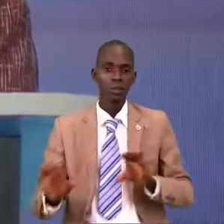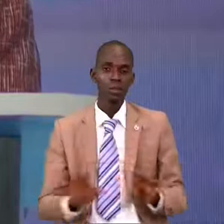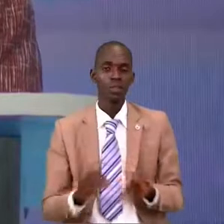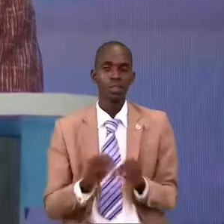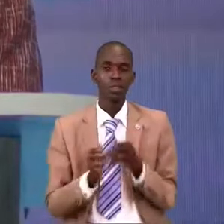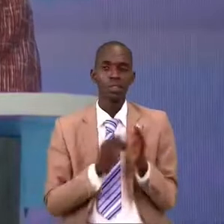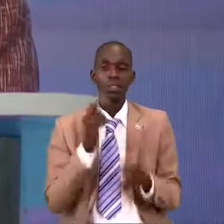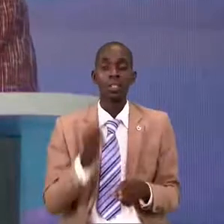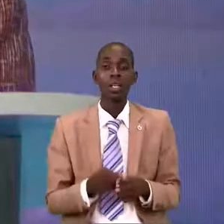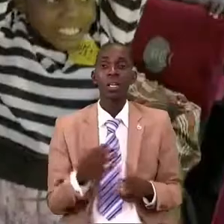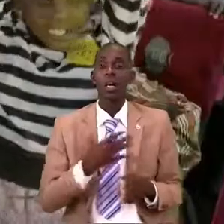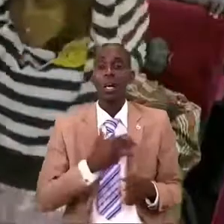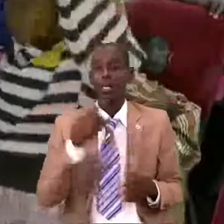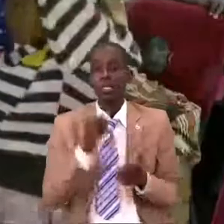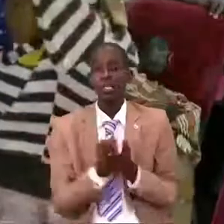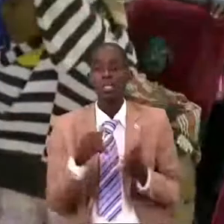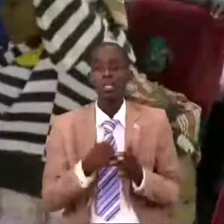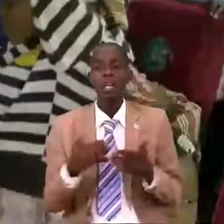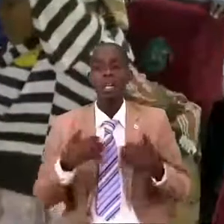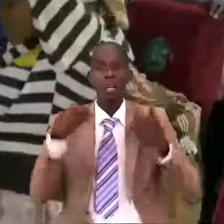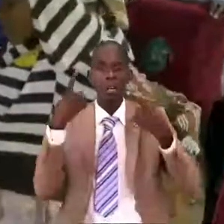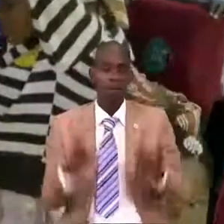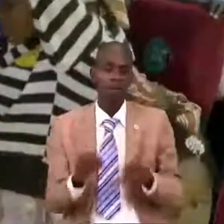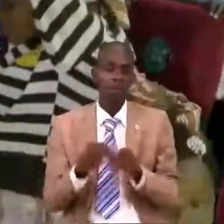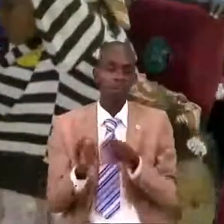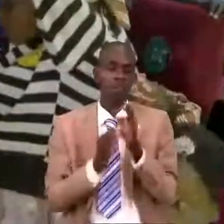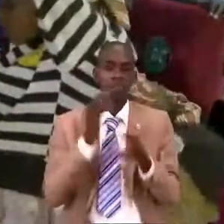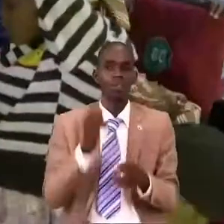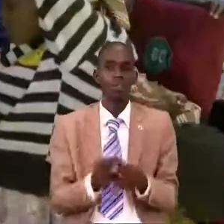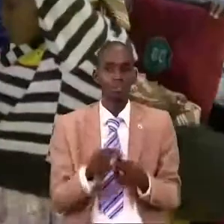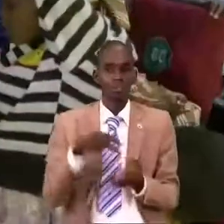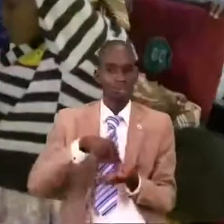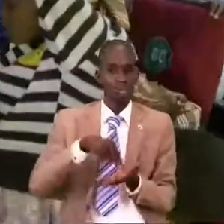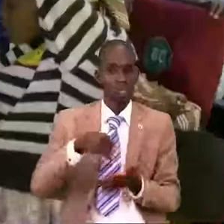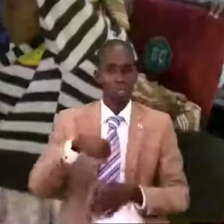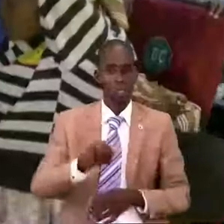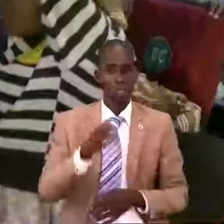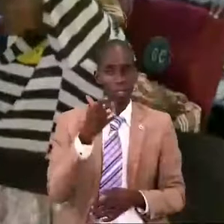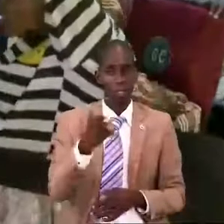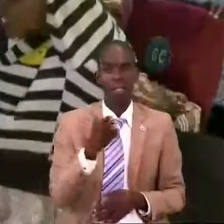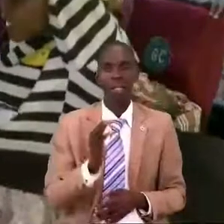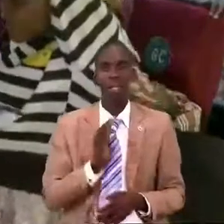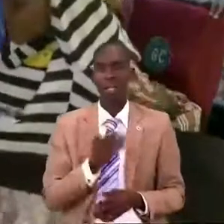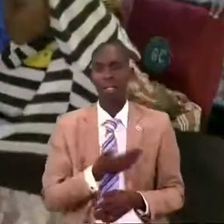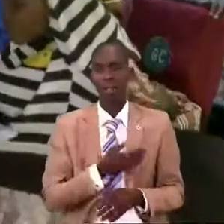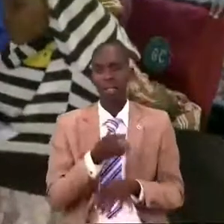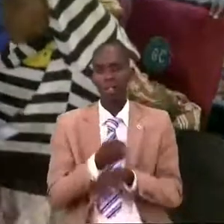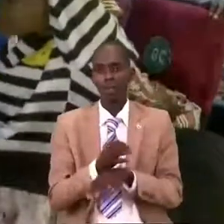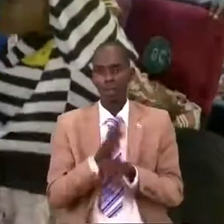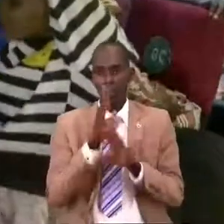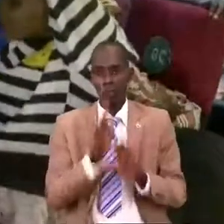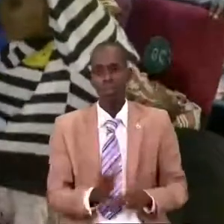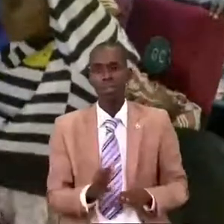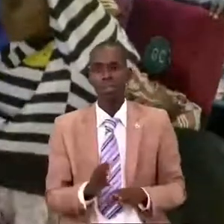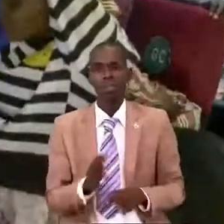Toujours debout. Nos conseillers sont là pour vous aider. Et ils vous donneront le